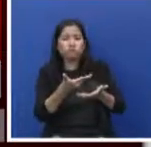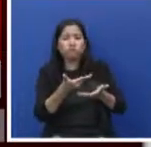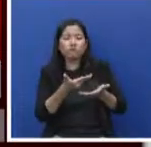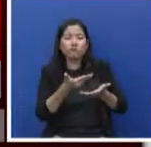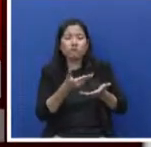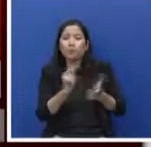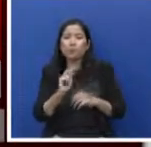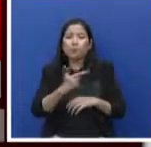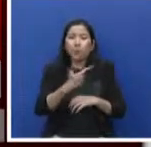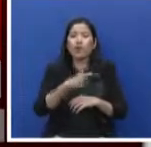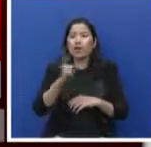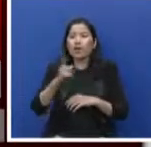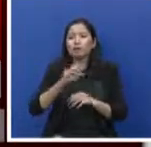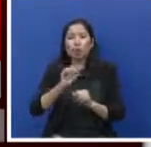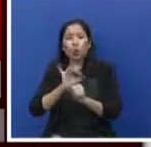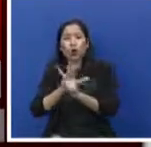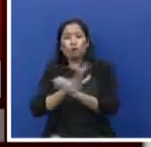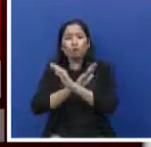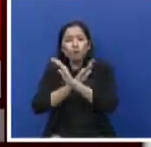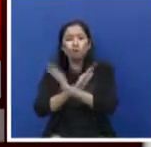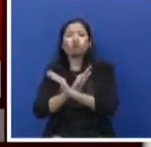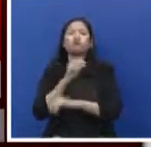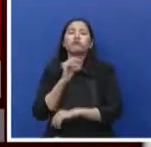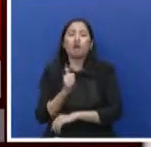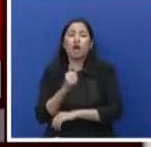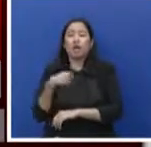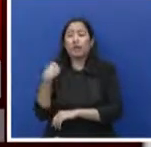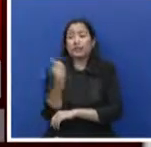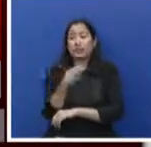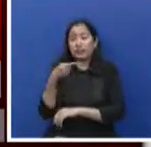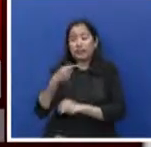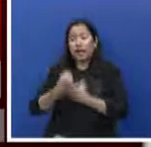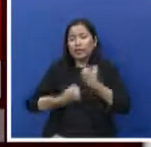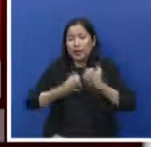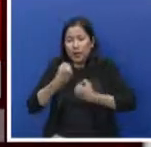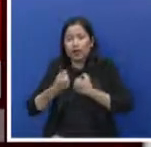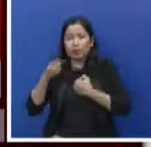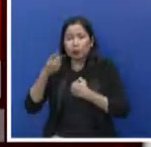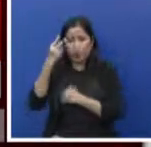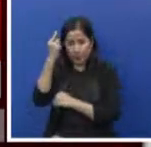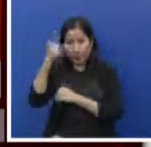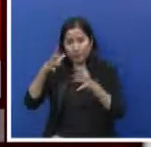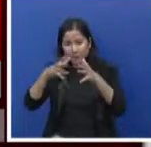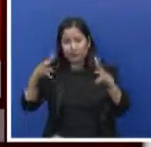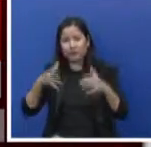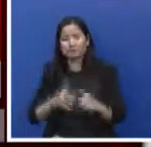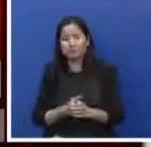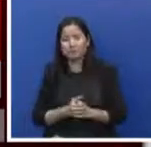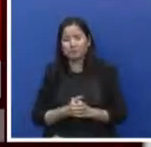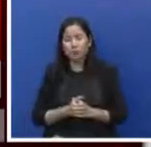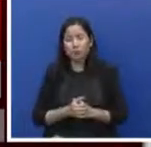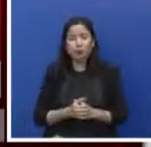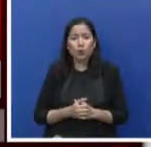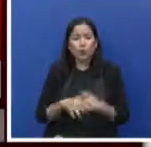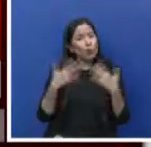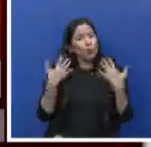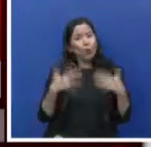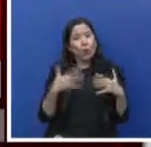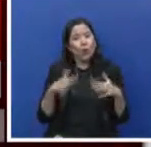upaya pencegahan COVID-19 itu sendiri. Jadi itu yang kita laksanakan sebagai grand plan kami. Luar biasa sekali. Jadi